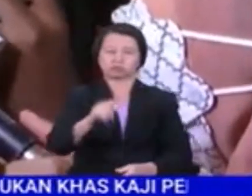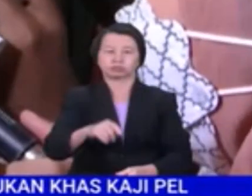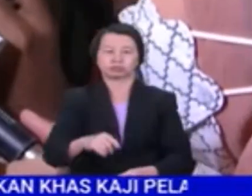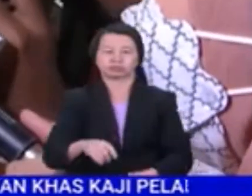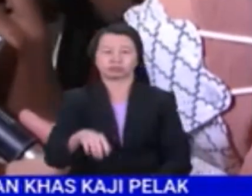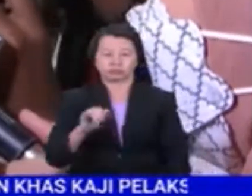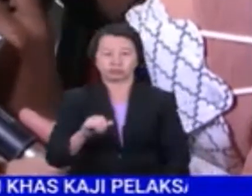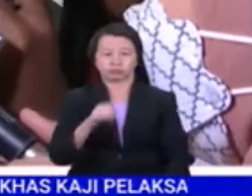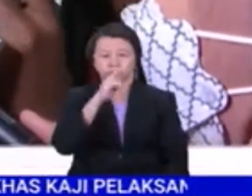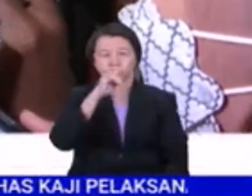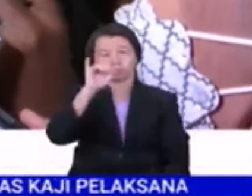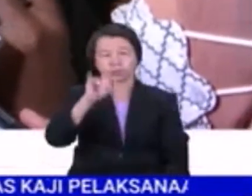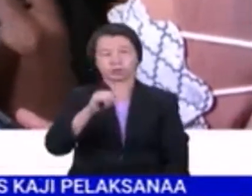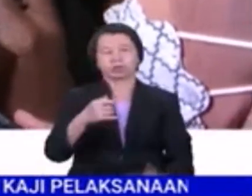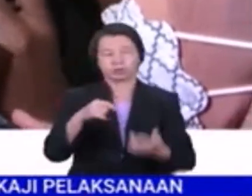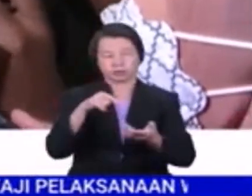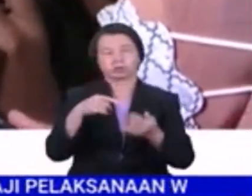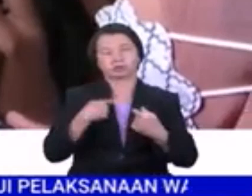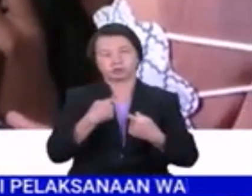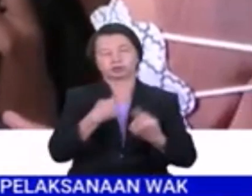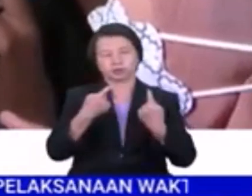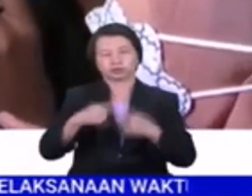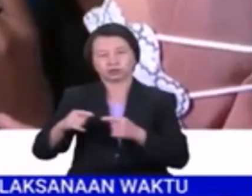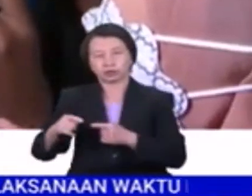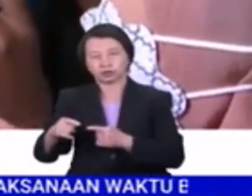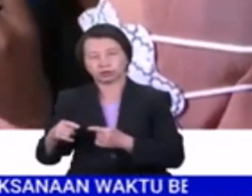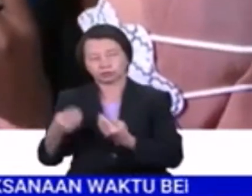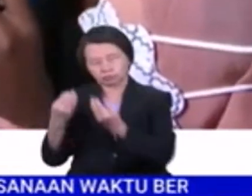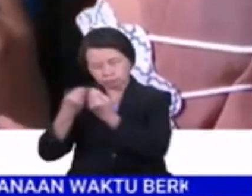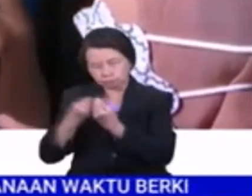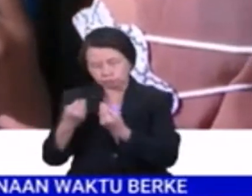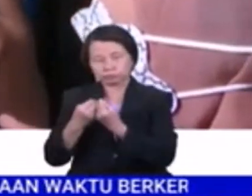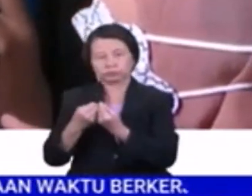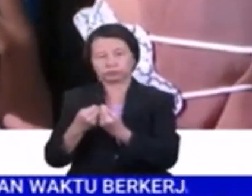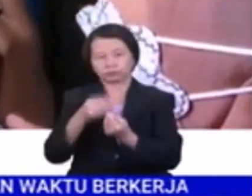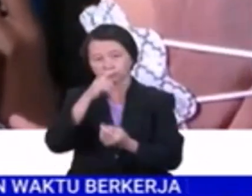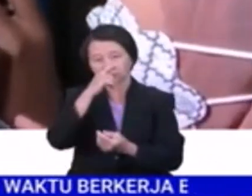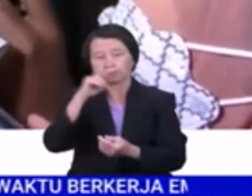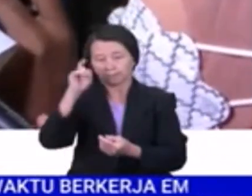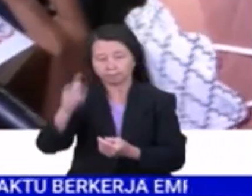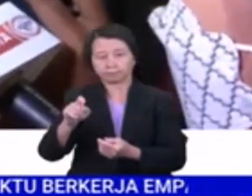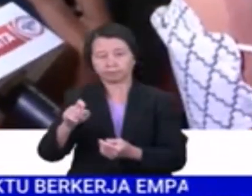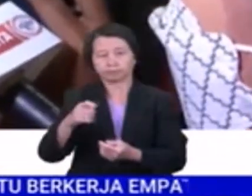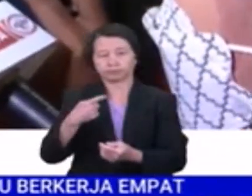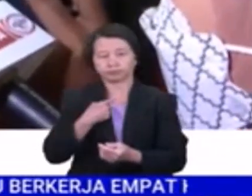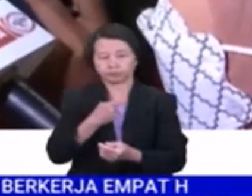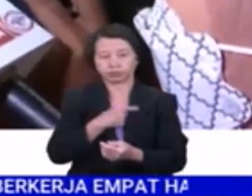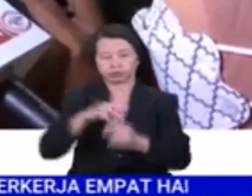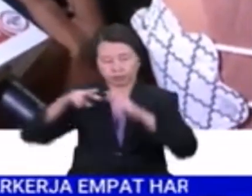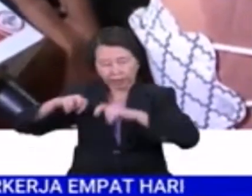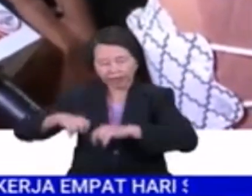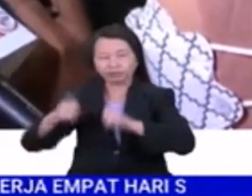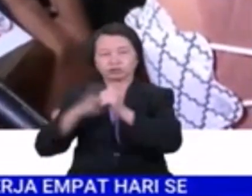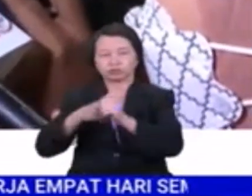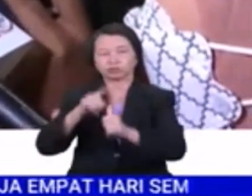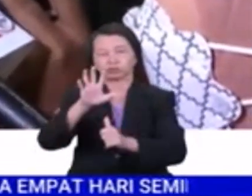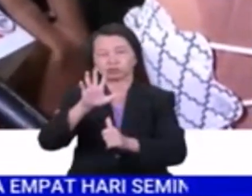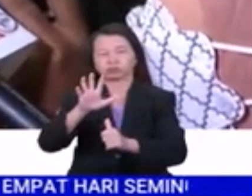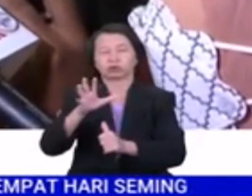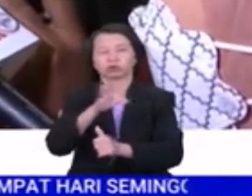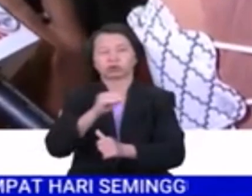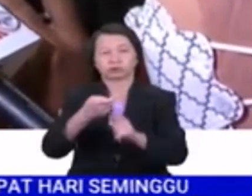dibuatkan. Ya, ini kita tengah tubuhkan. Sebab ini rate for the job. Perlu kita kaji dari